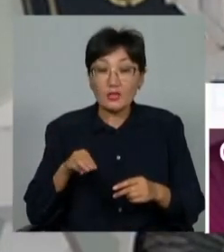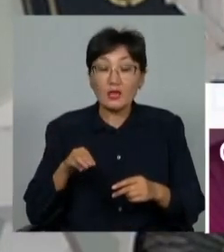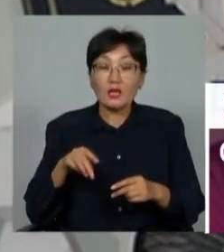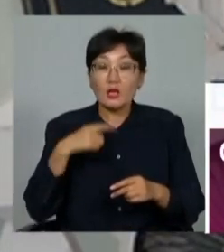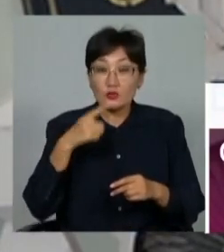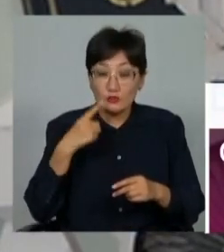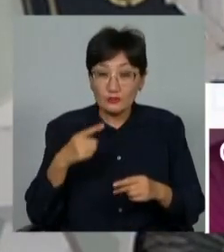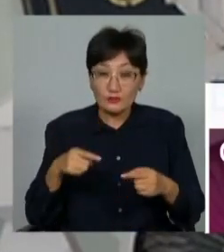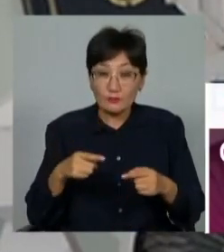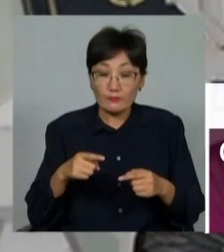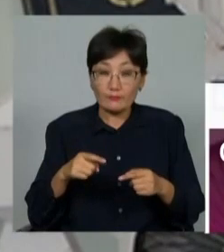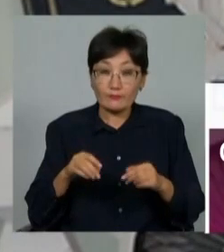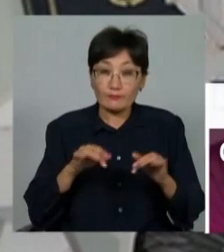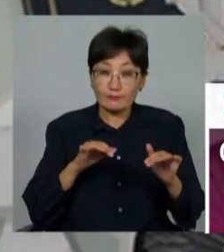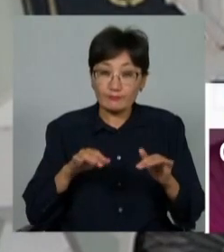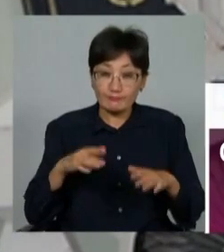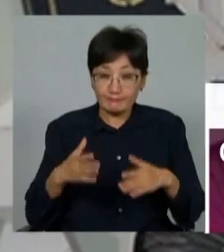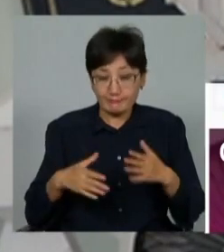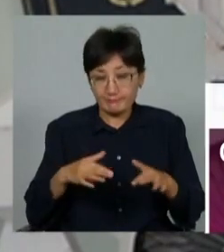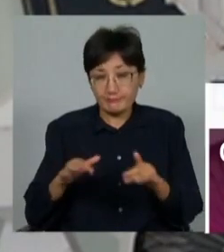сөйлететіндей қылып, іс-қимыл әрекет жасап,